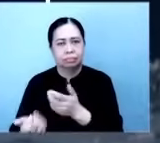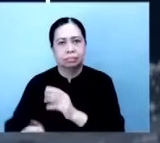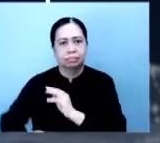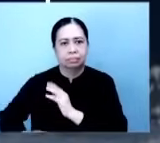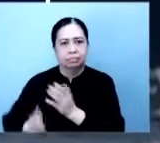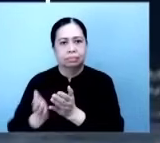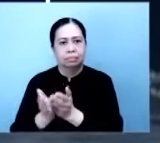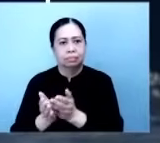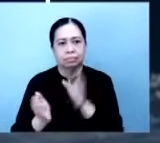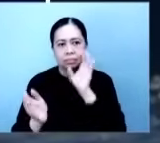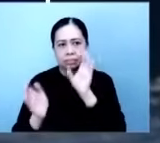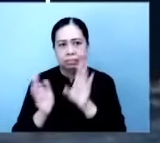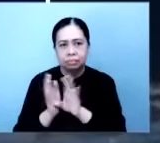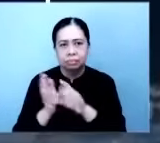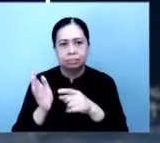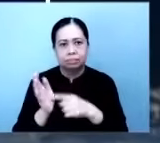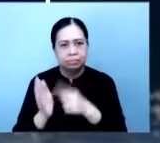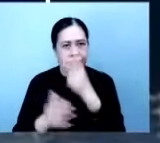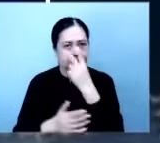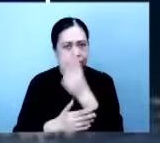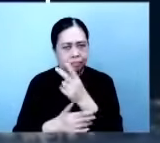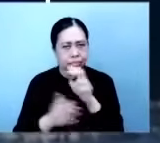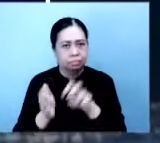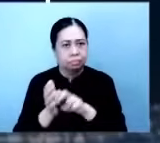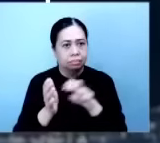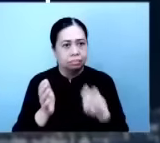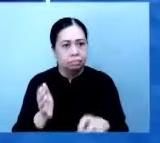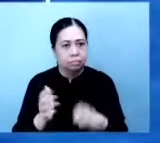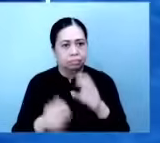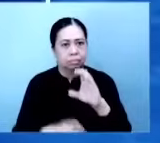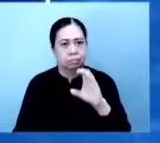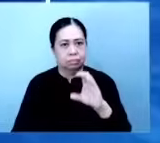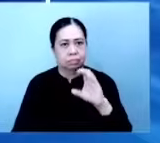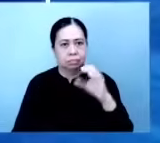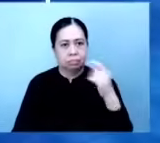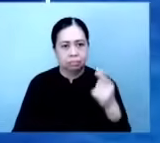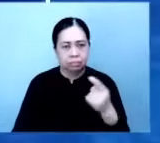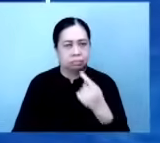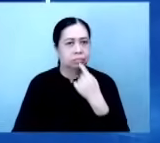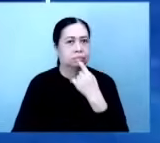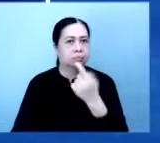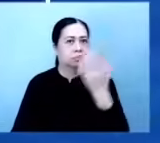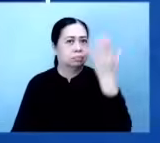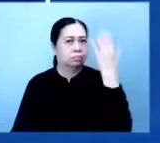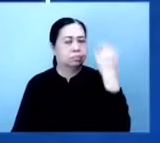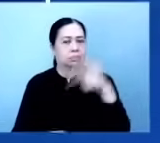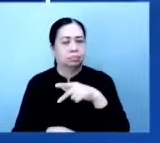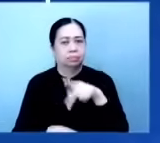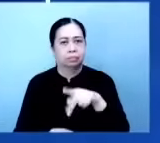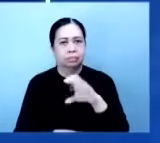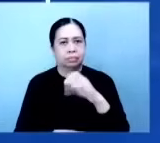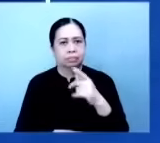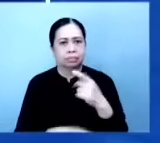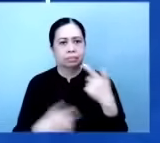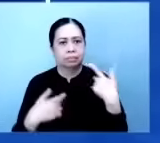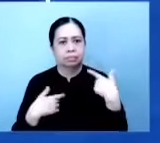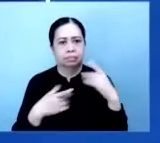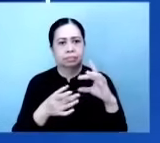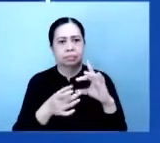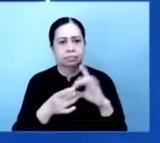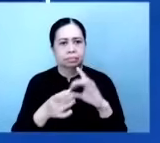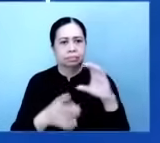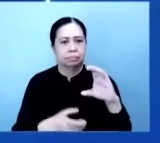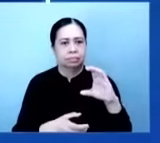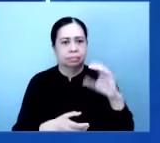mga larawang ito, makikitang bumaba pa ang tauhan ng CCG. Sinabi na noon ng Philippine Coast Guard na may ugnayan ng CCG sa